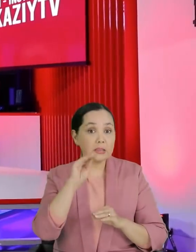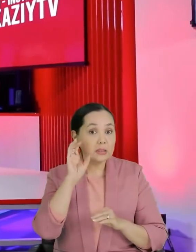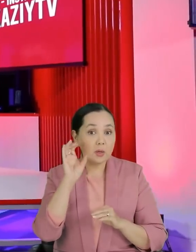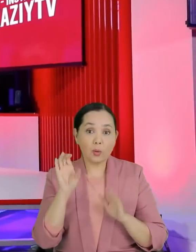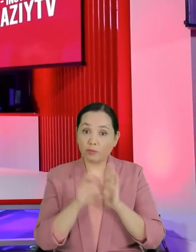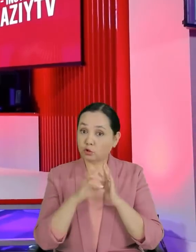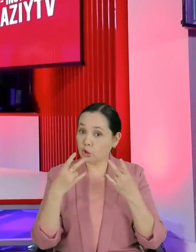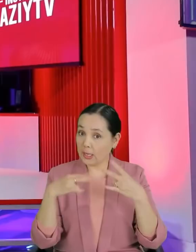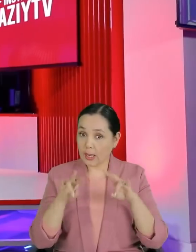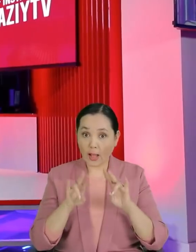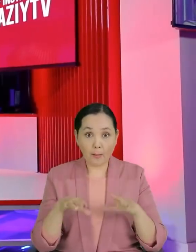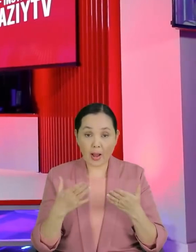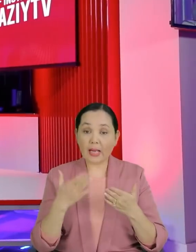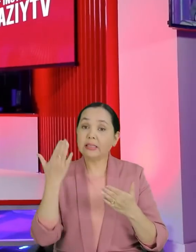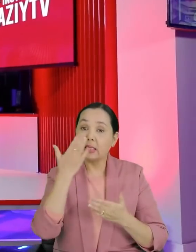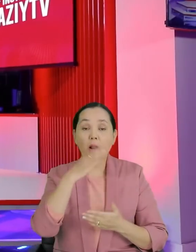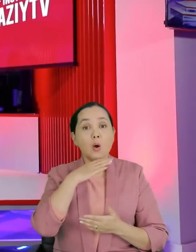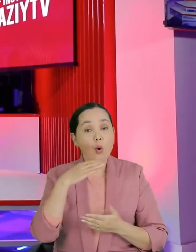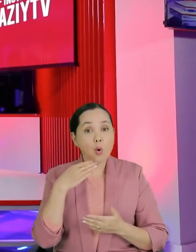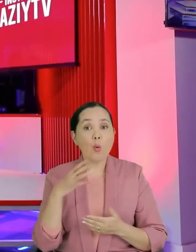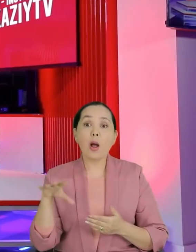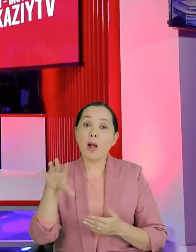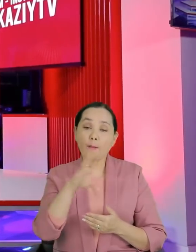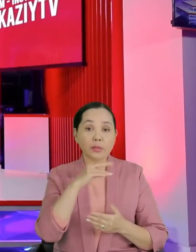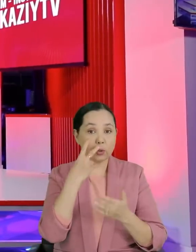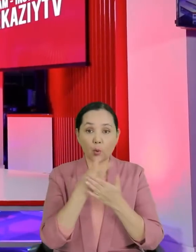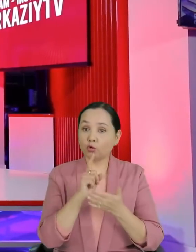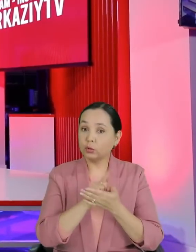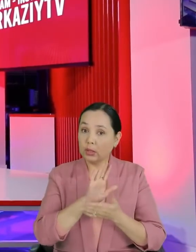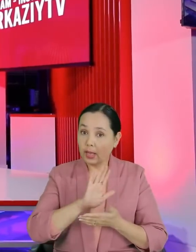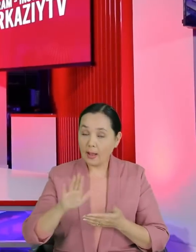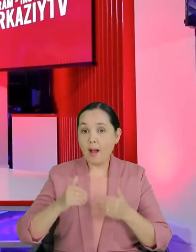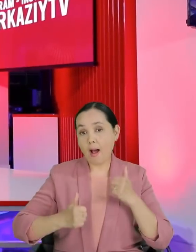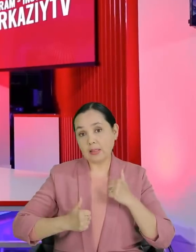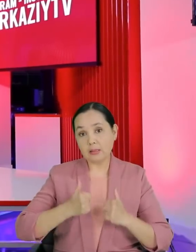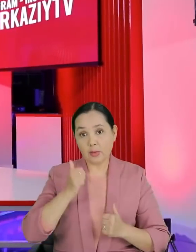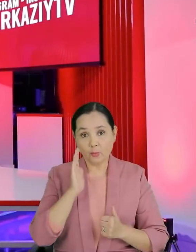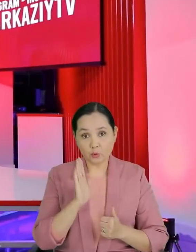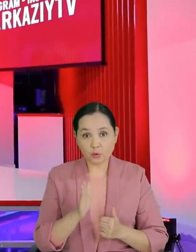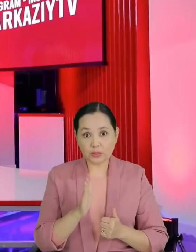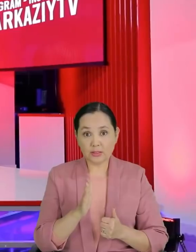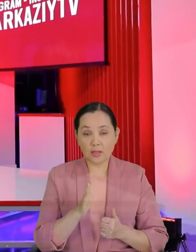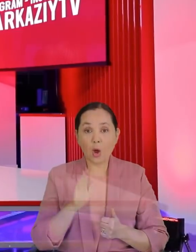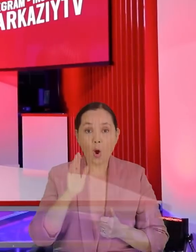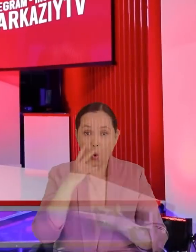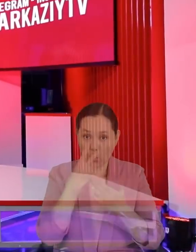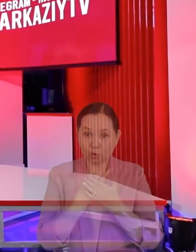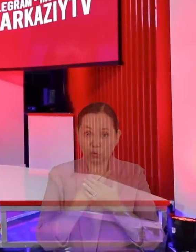ham quloq osa berish kerak emas. Seriallar ko'p, ularning hammasini ham ko'ra berish kerak emas. Qadringiz va qadringiz baland bo'lsin. Ko'rishguncha.